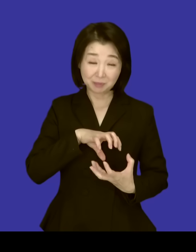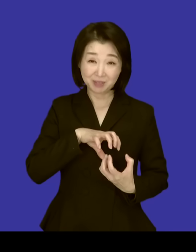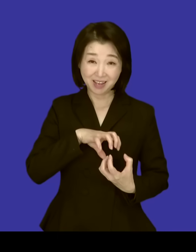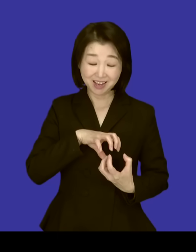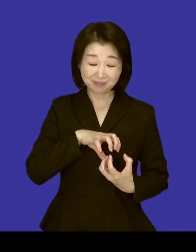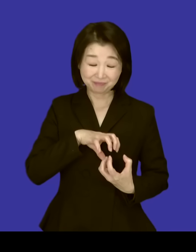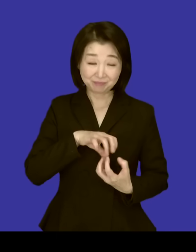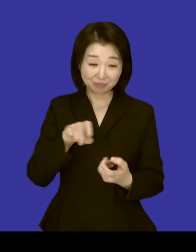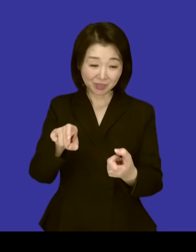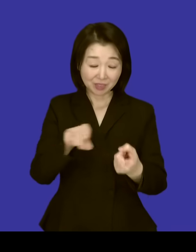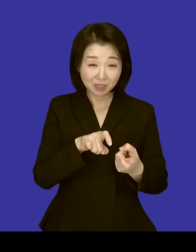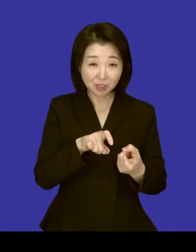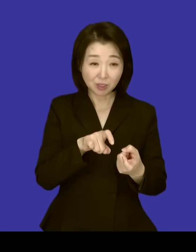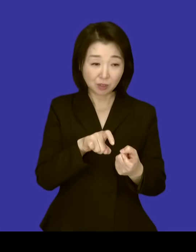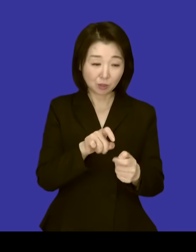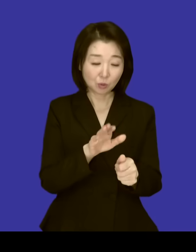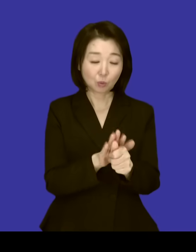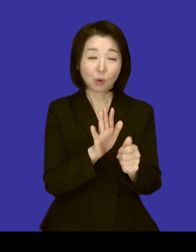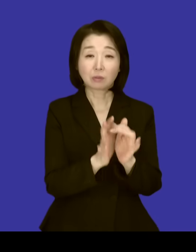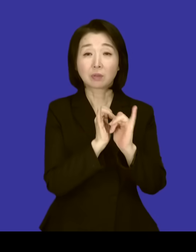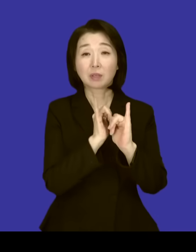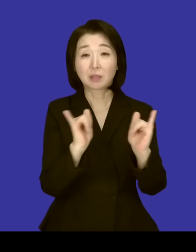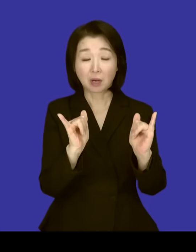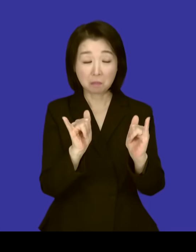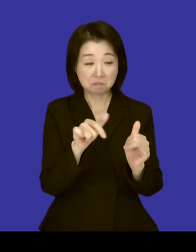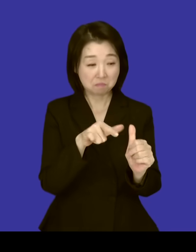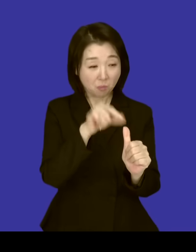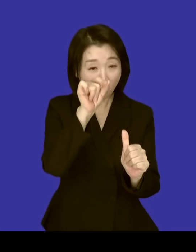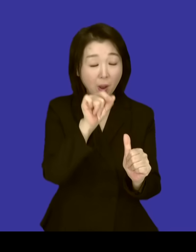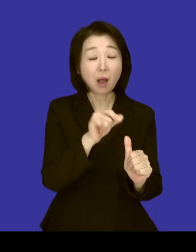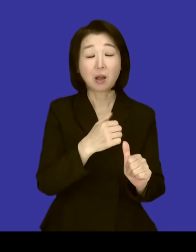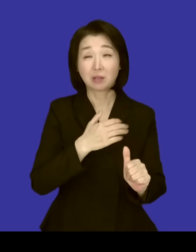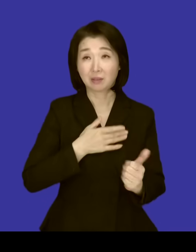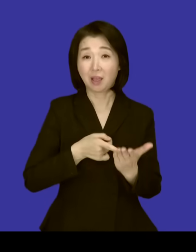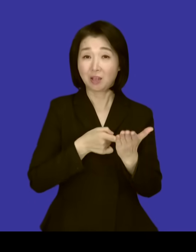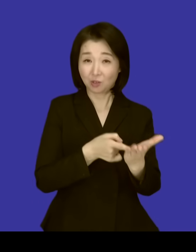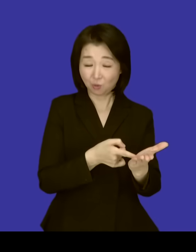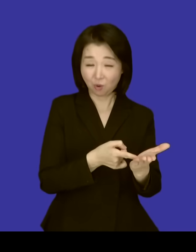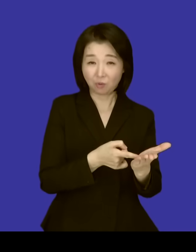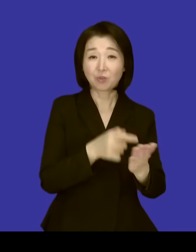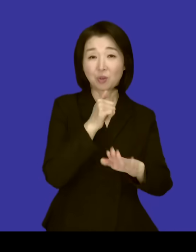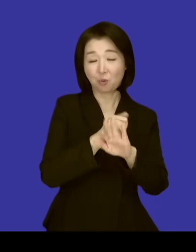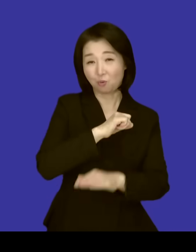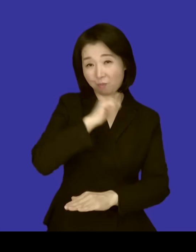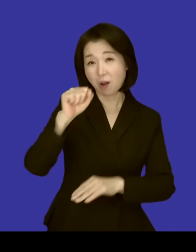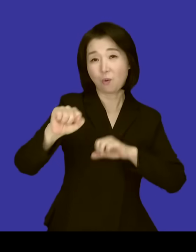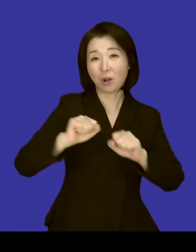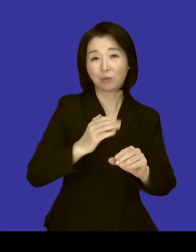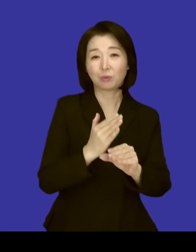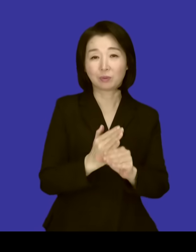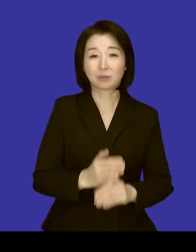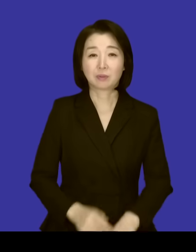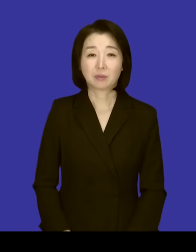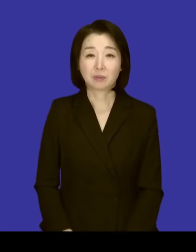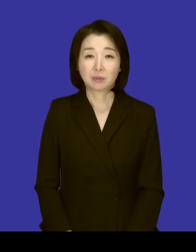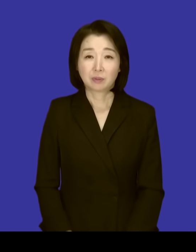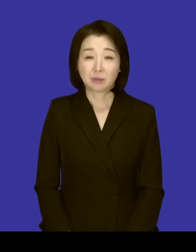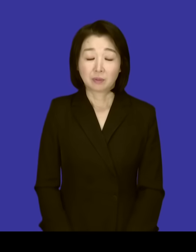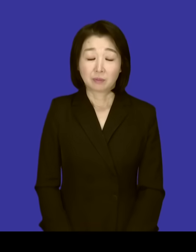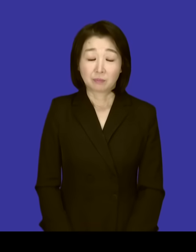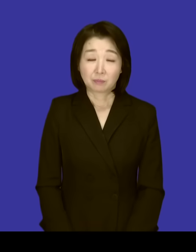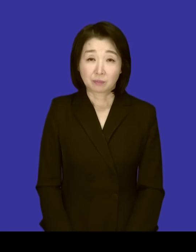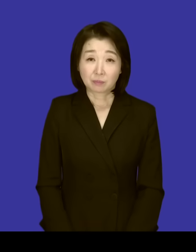뽑는다 마침 그래서 소신껏 지원하게 됐고 감사하게도 이 활동을 하게 됐고요. 아니 근데 장기 이식